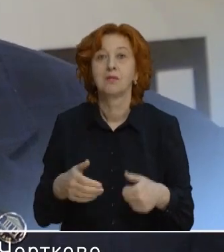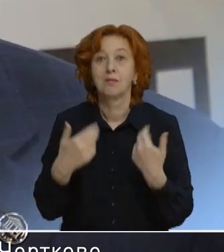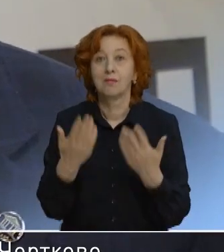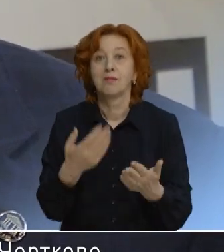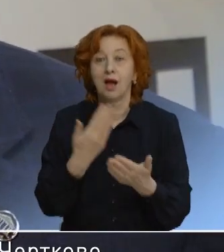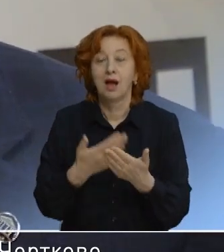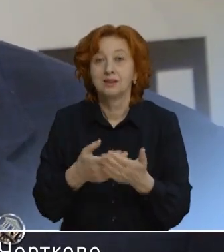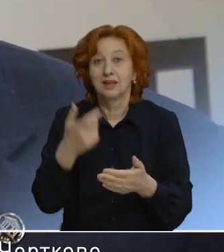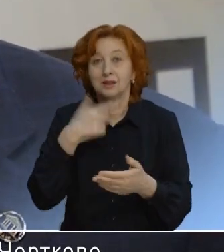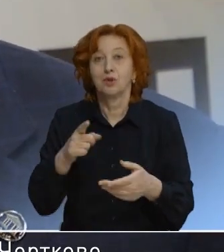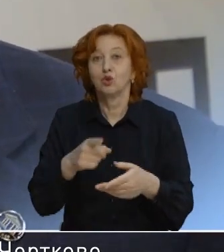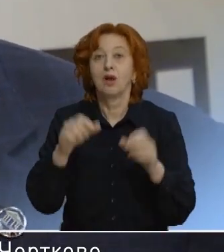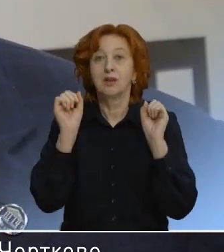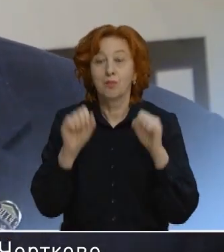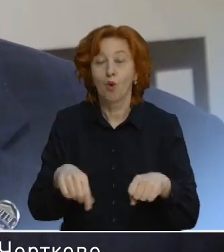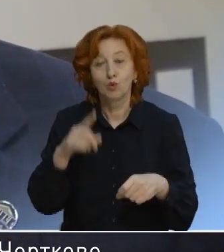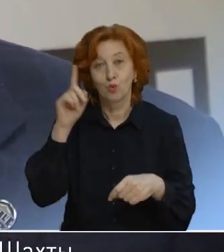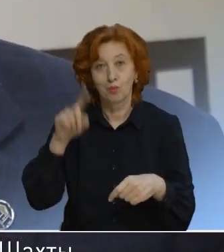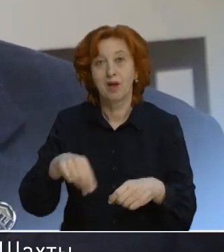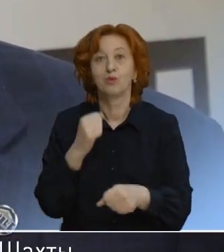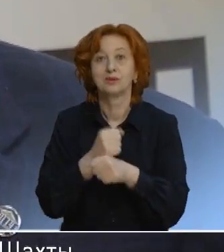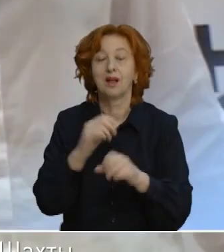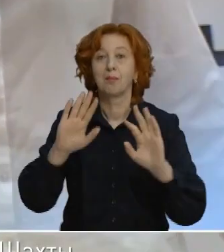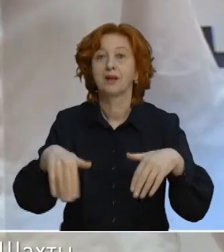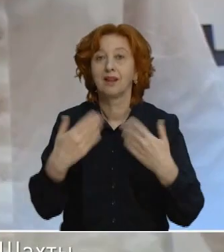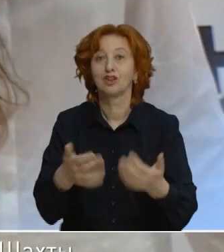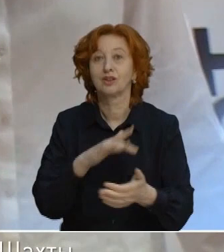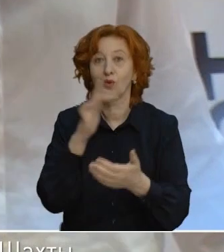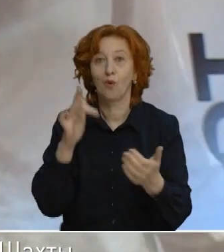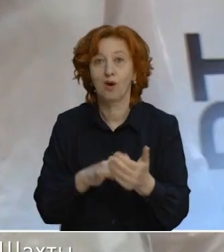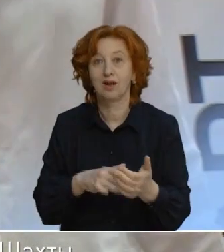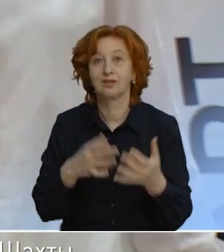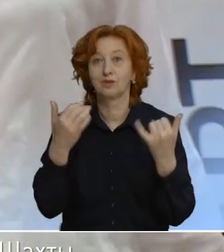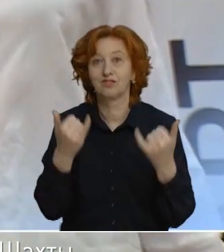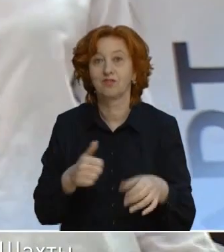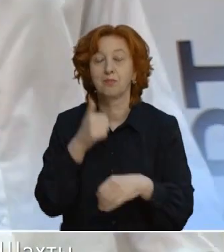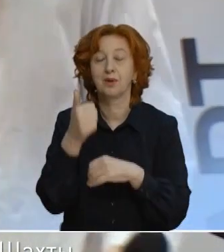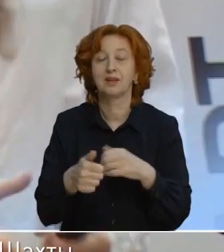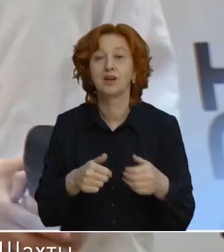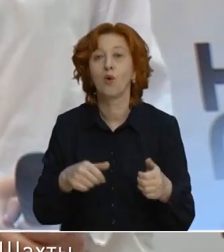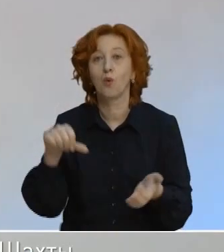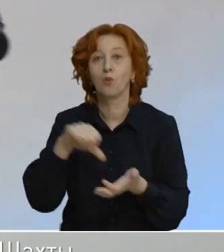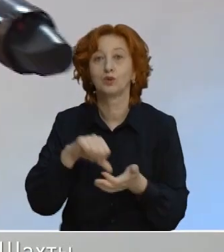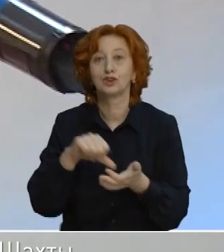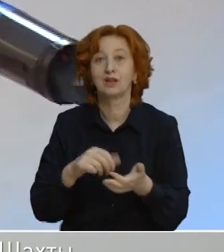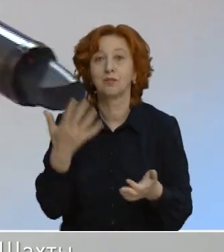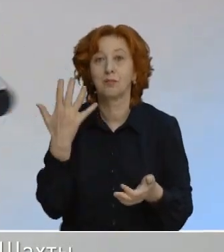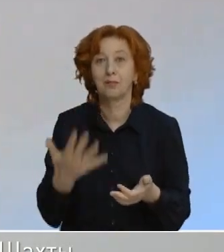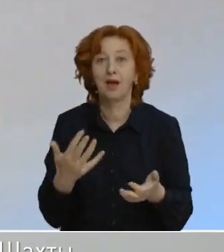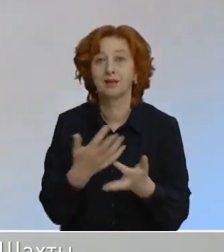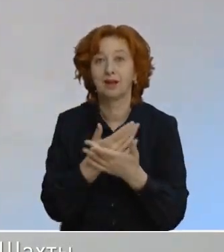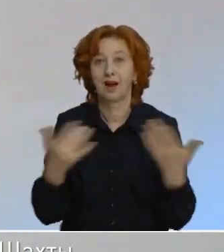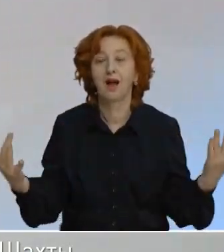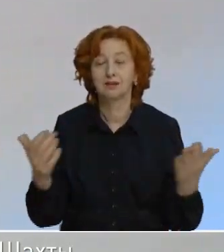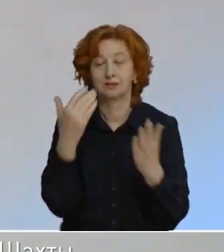показать себя, что они могут, умеют делать, и предложить городу. Впереди у участников форума 5